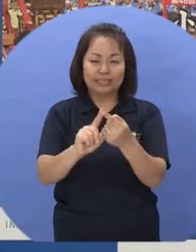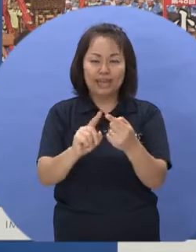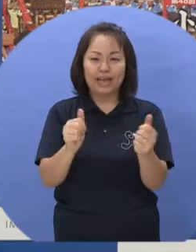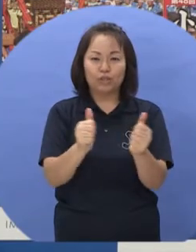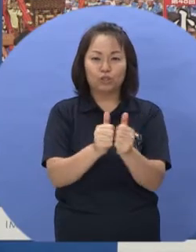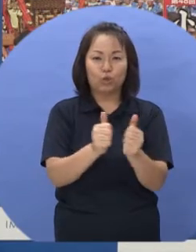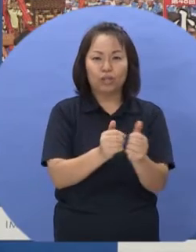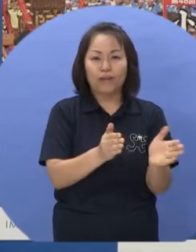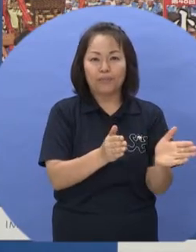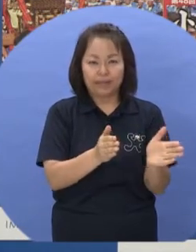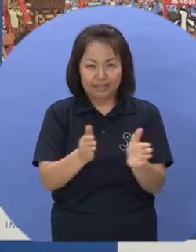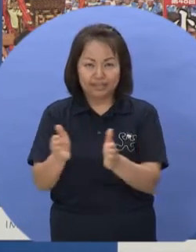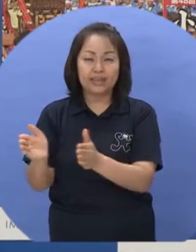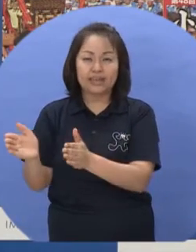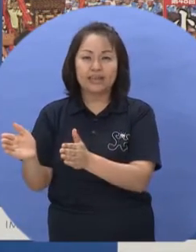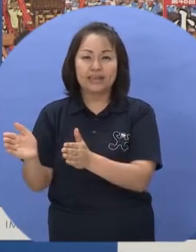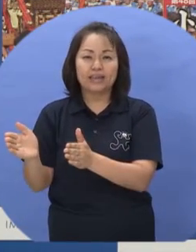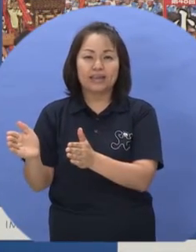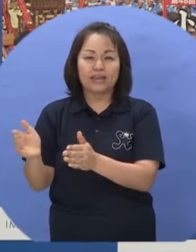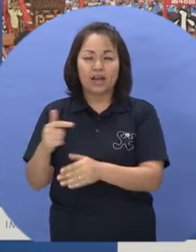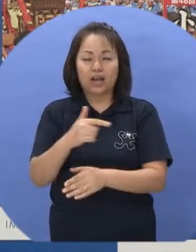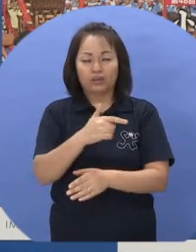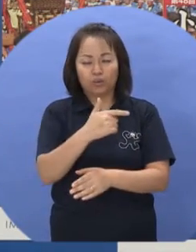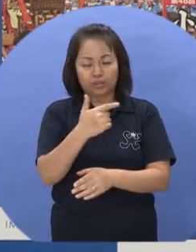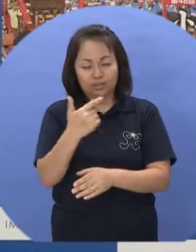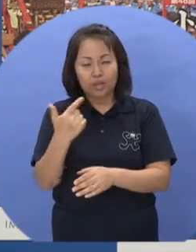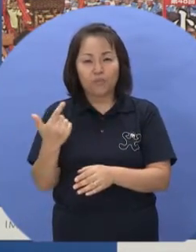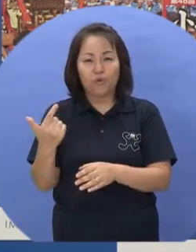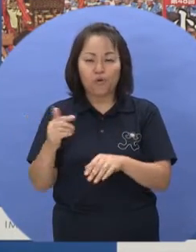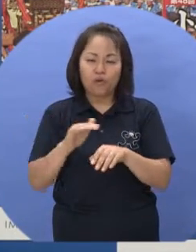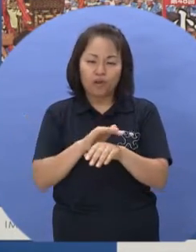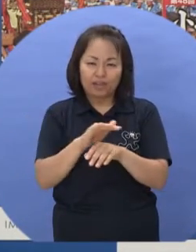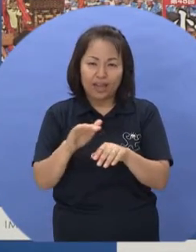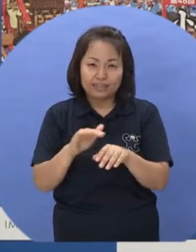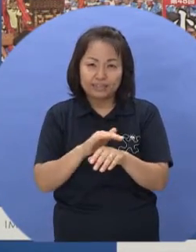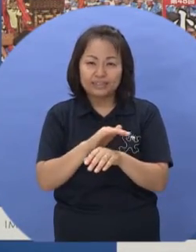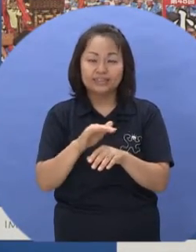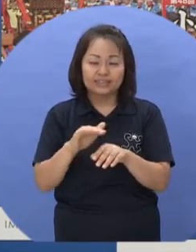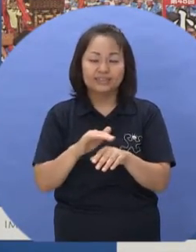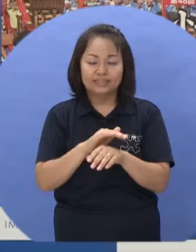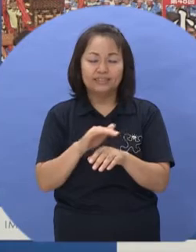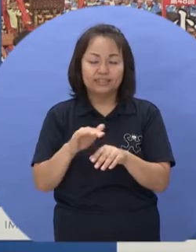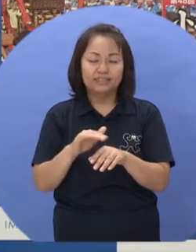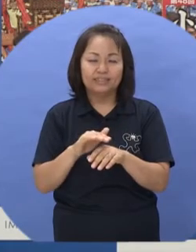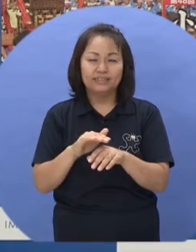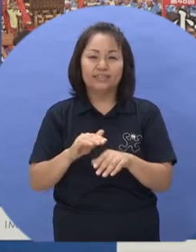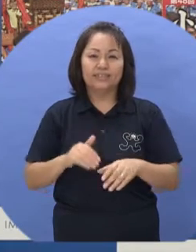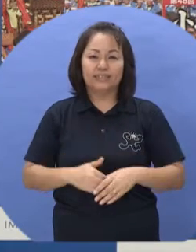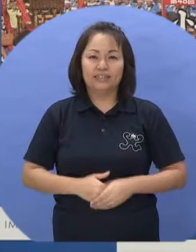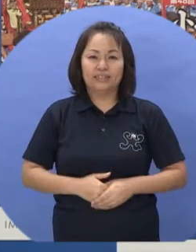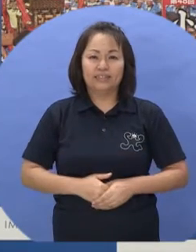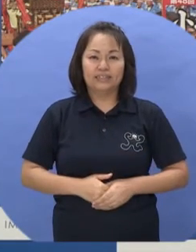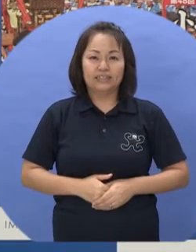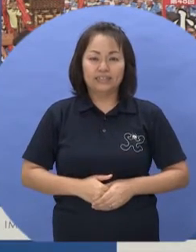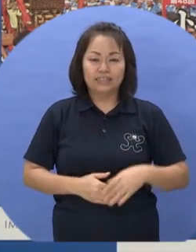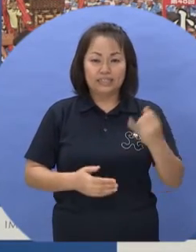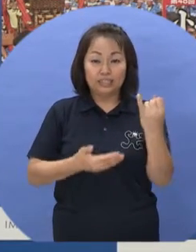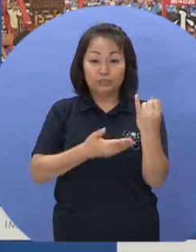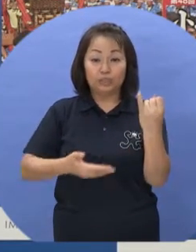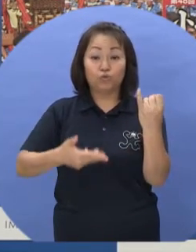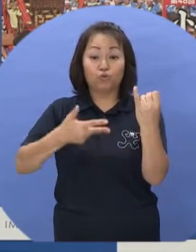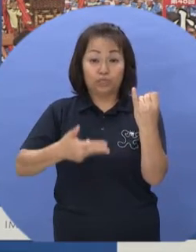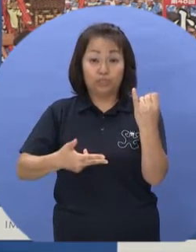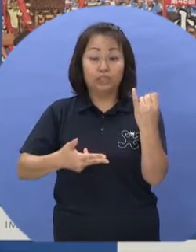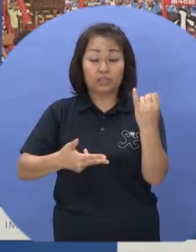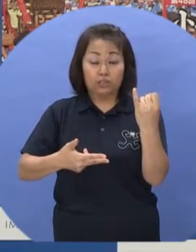もの、こういったことがやはりいろいろと取り沙汰されている部分もございます。そうした中で本市においてこの医学